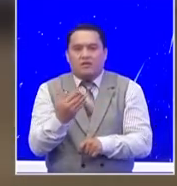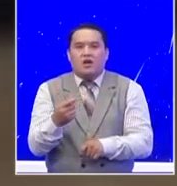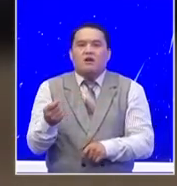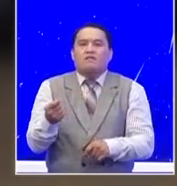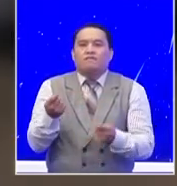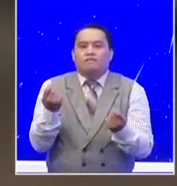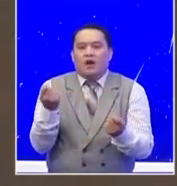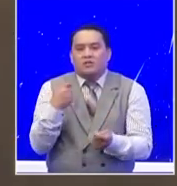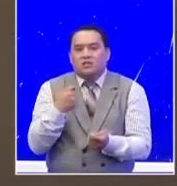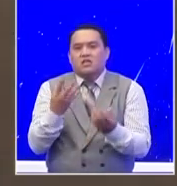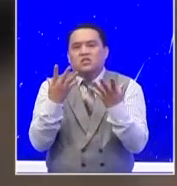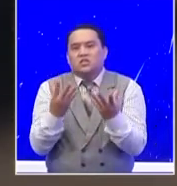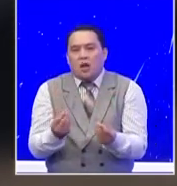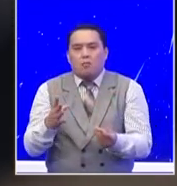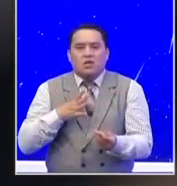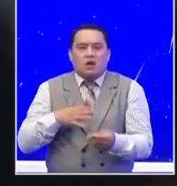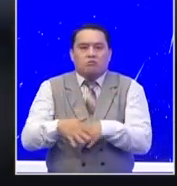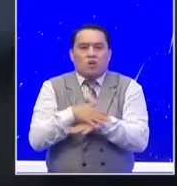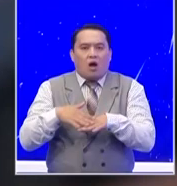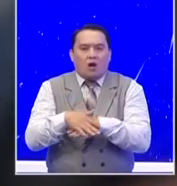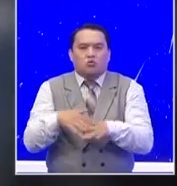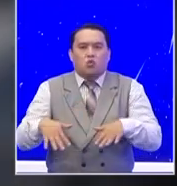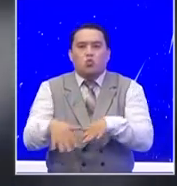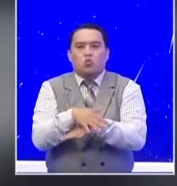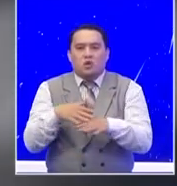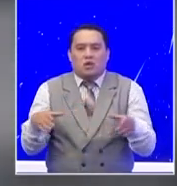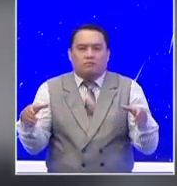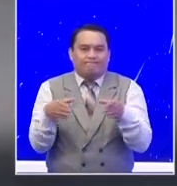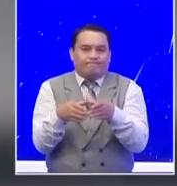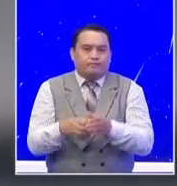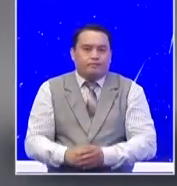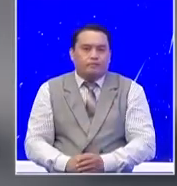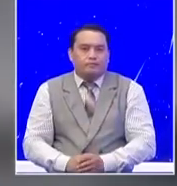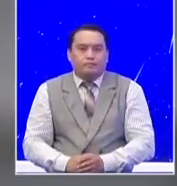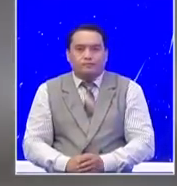В выходные дни там наблюдалось массовое скопление людей.